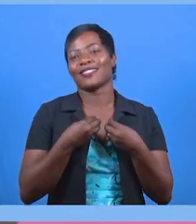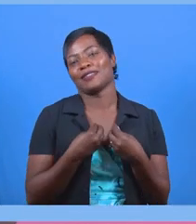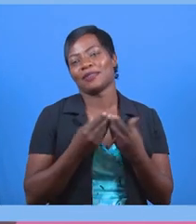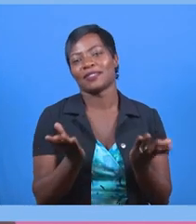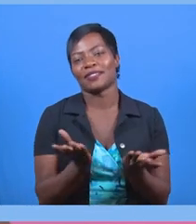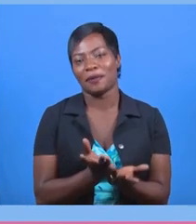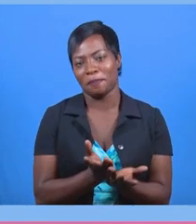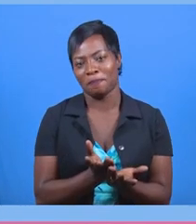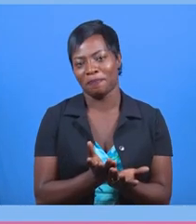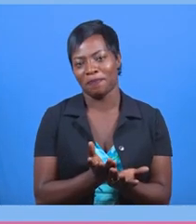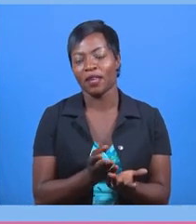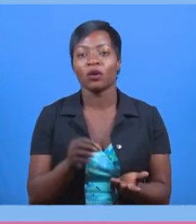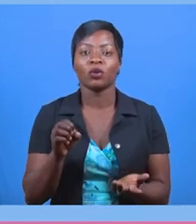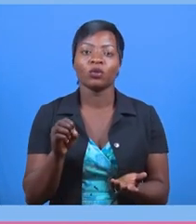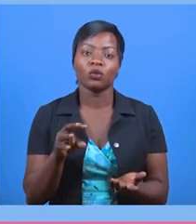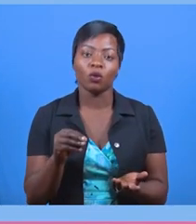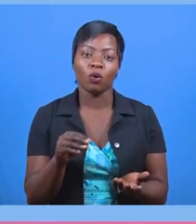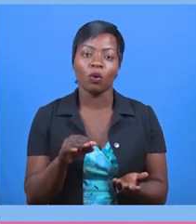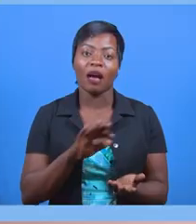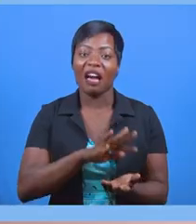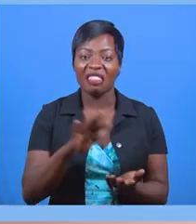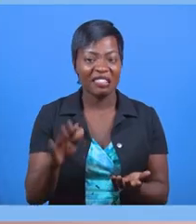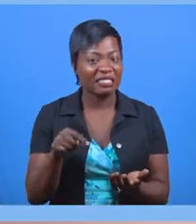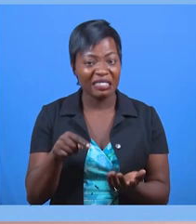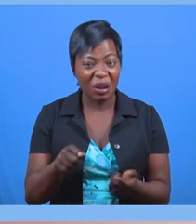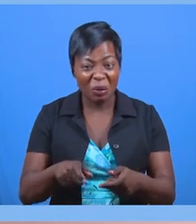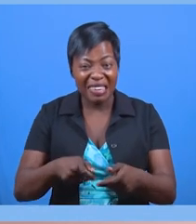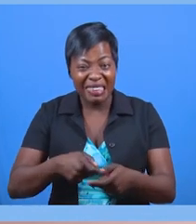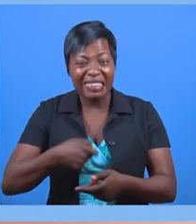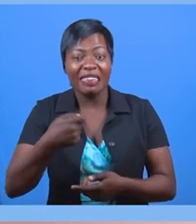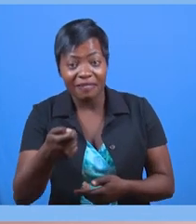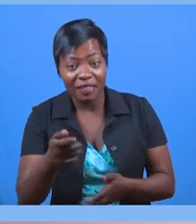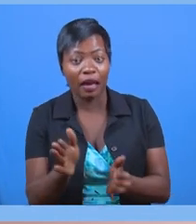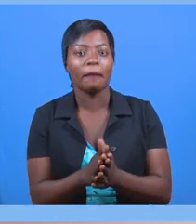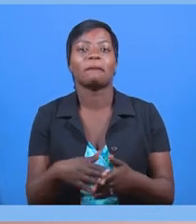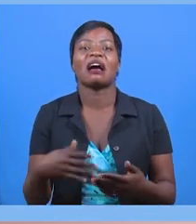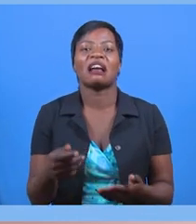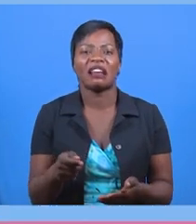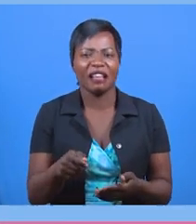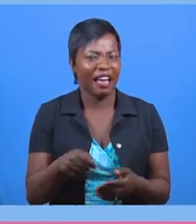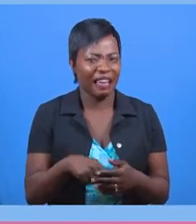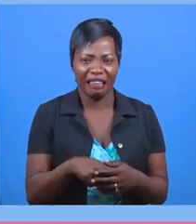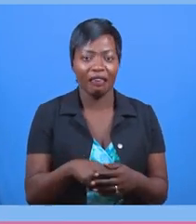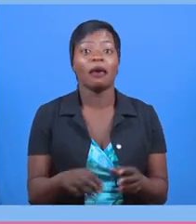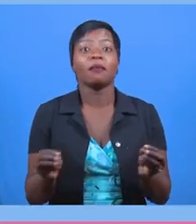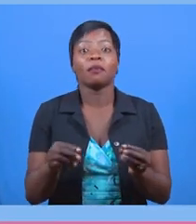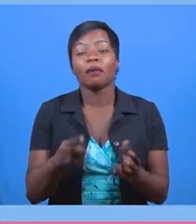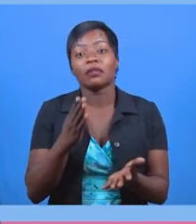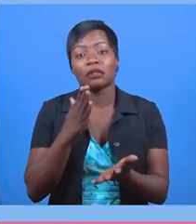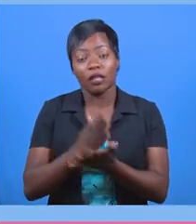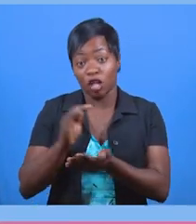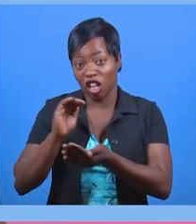vanhu vedu vabatwa nekunyima ende kunyima uri kubvira mutsika dzatino